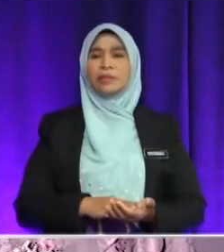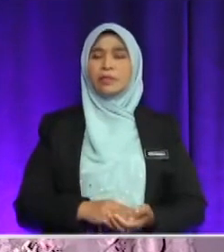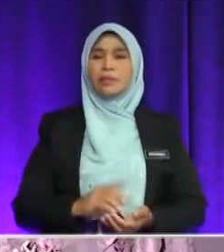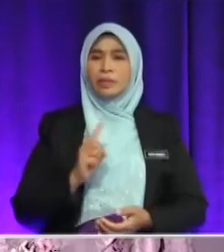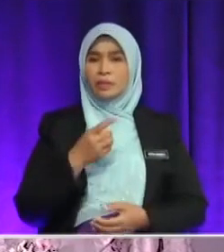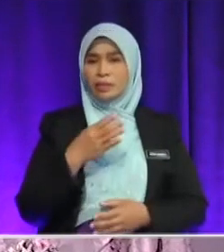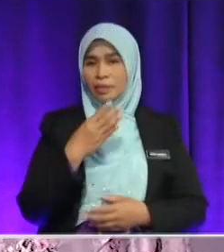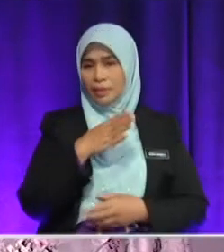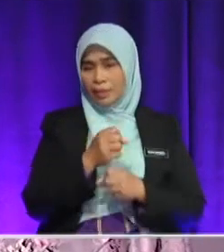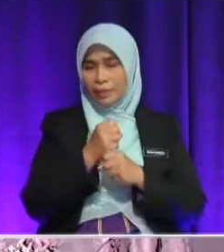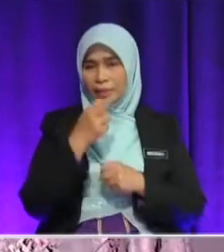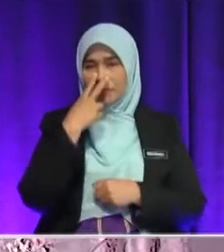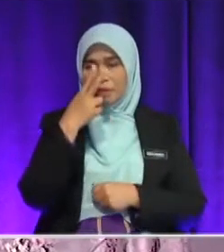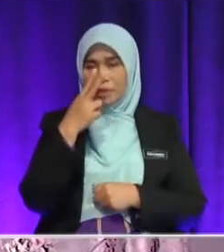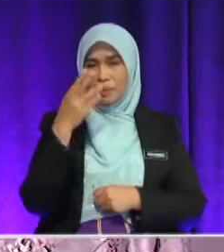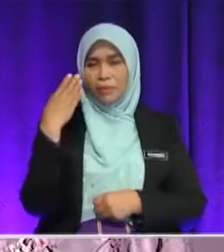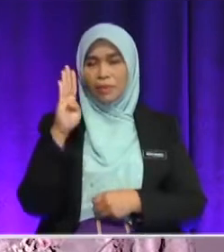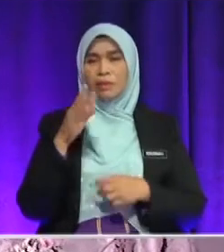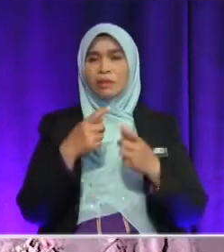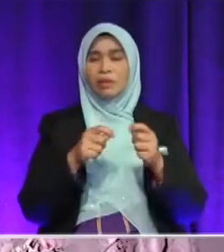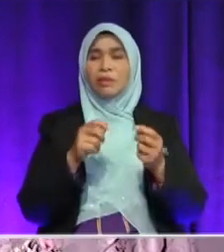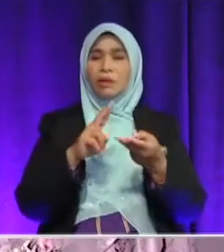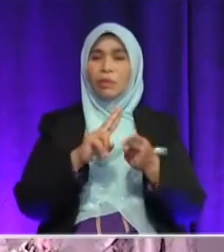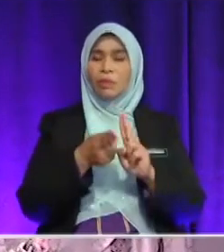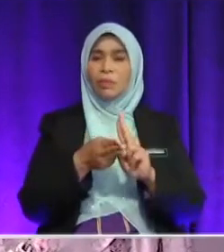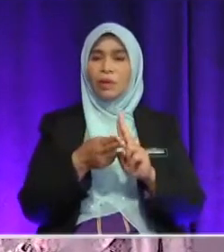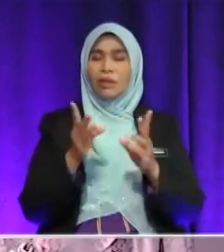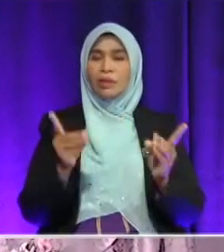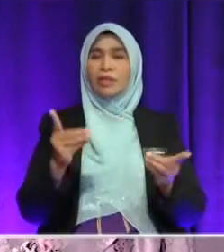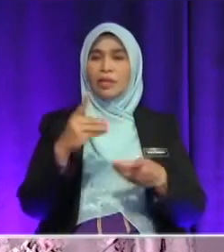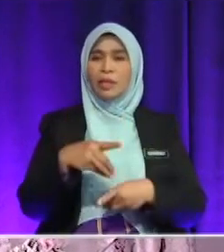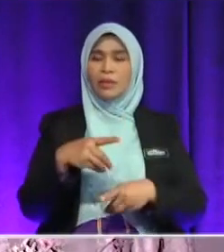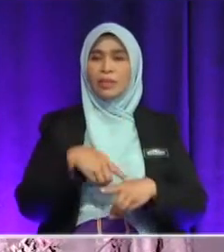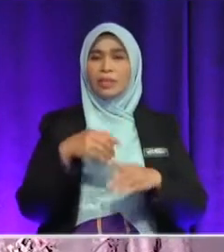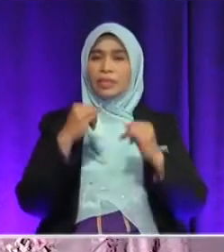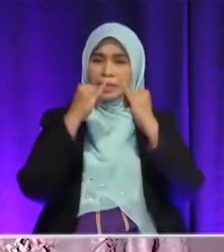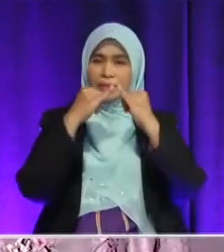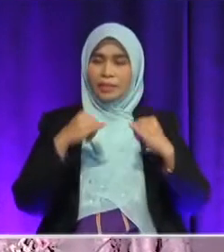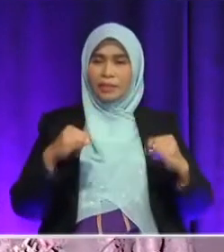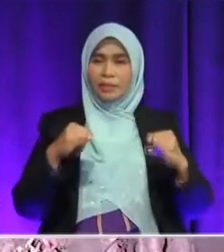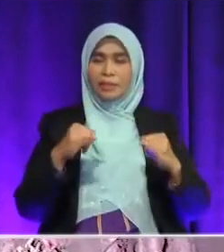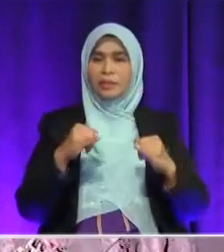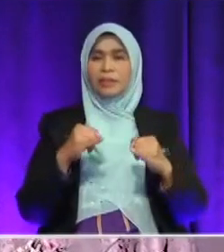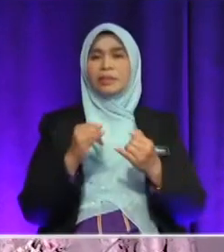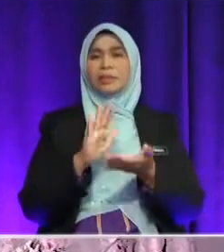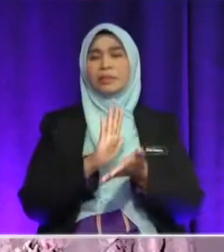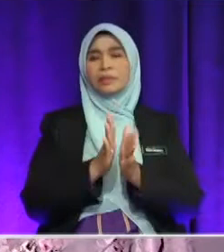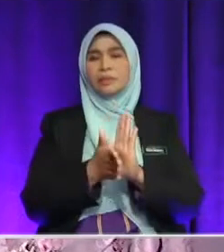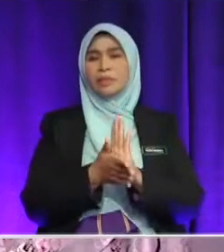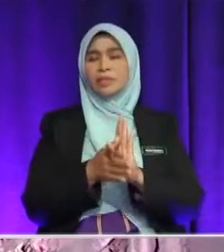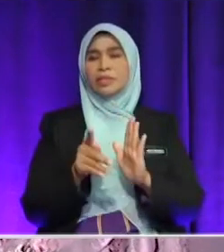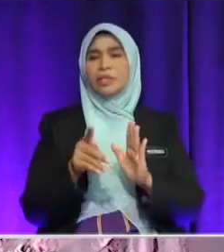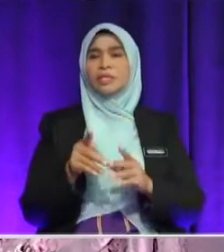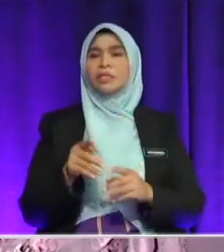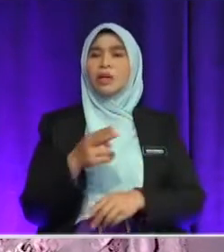nah beliau telah mengubah sebuah dewan di istana dengan menjadikan new sebuah Hospital Hai yang